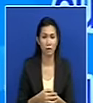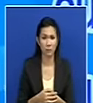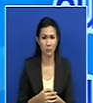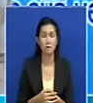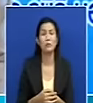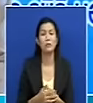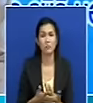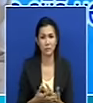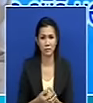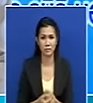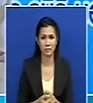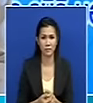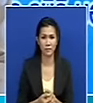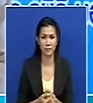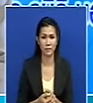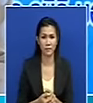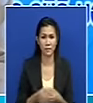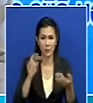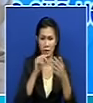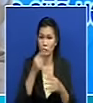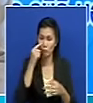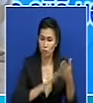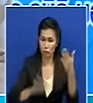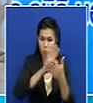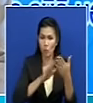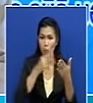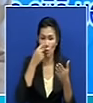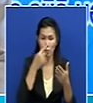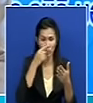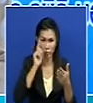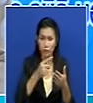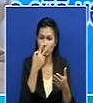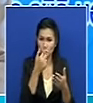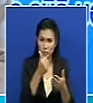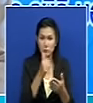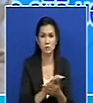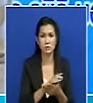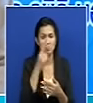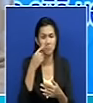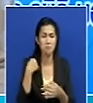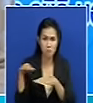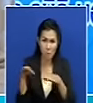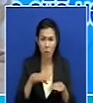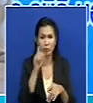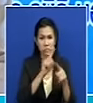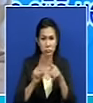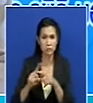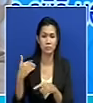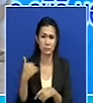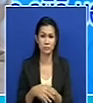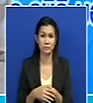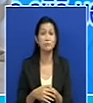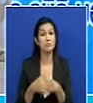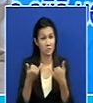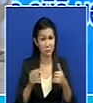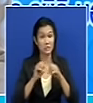กอ่ะอย่ามองบ้านเมืองในแง่ดีแง่เดียวมันมีพร้อมทุกเรื่องอ่ะ ครับชั